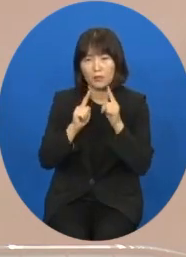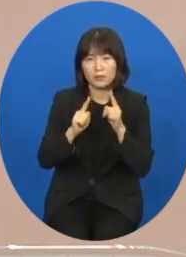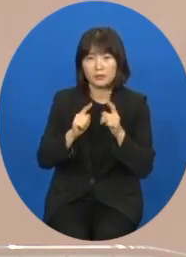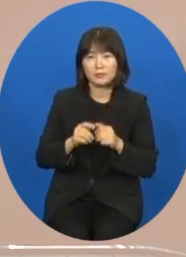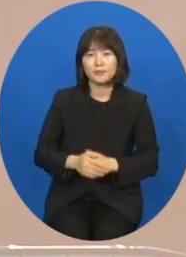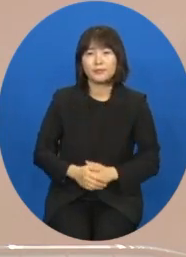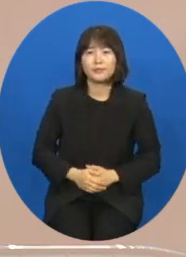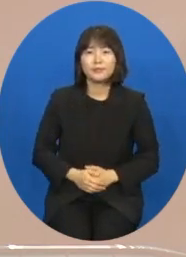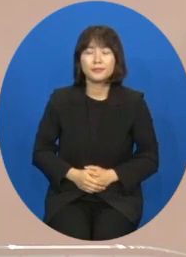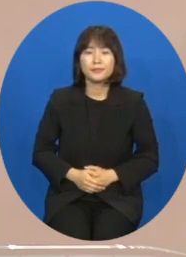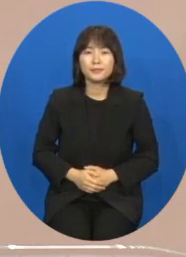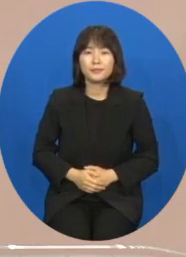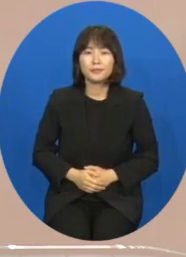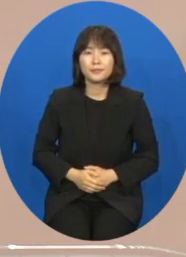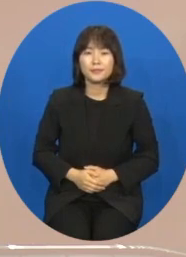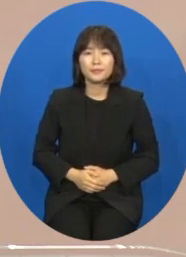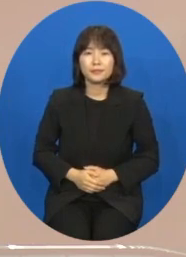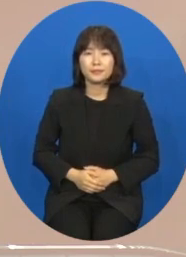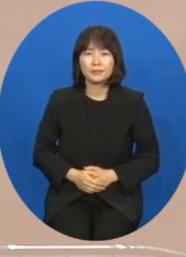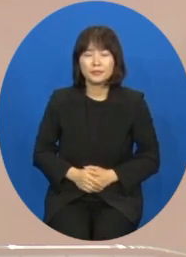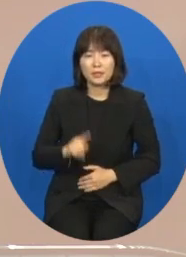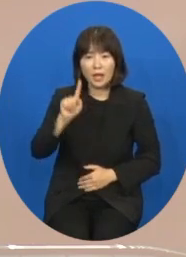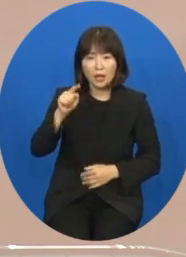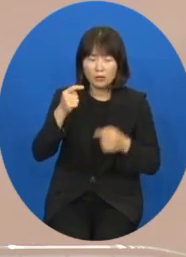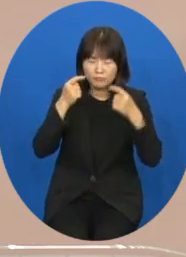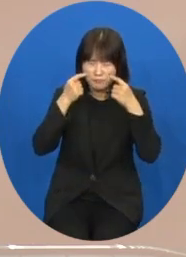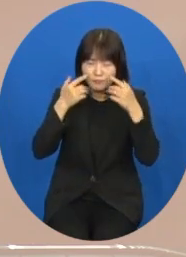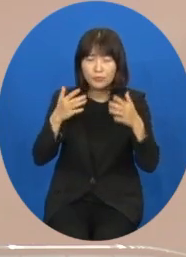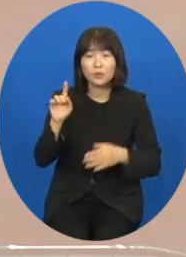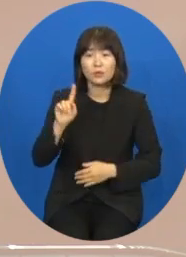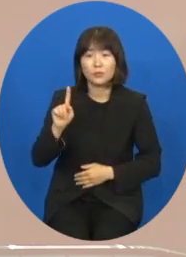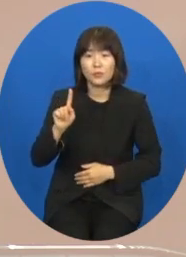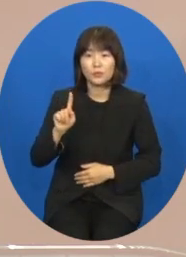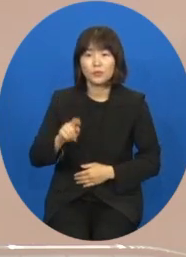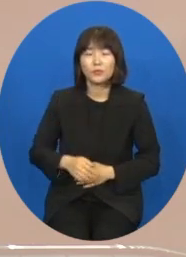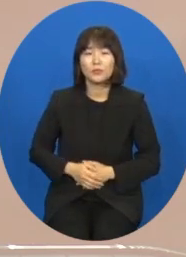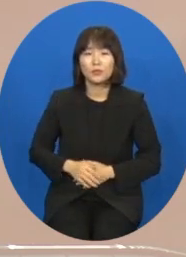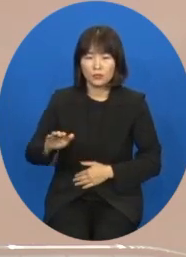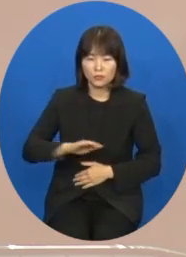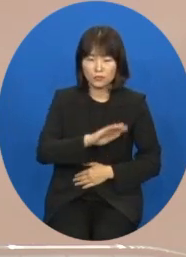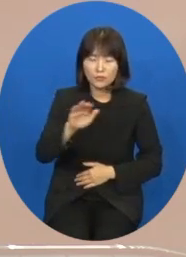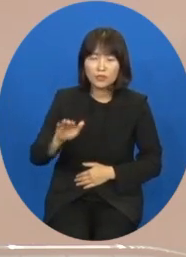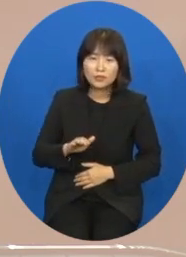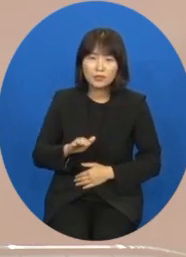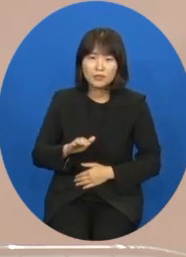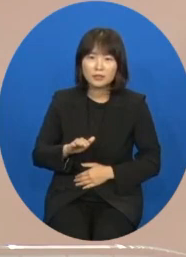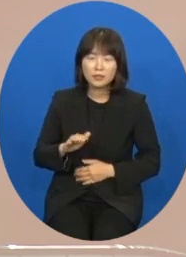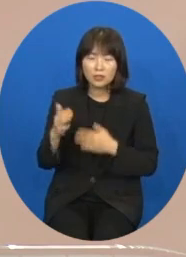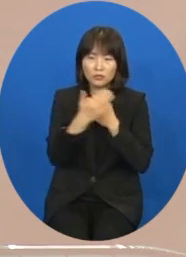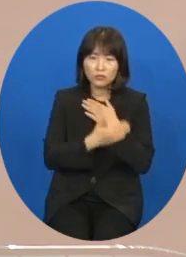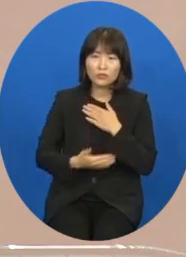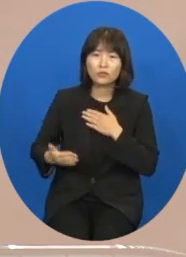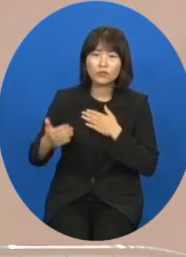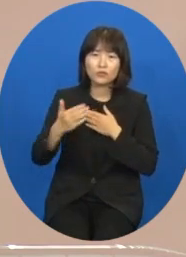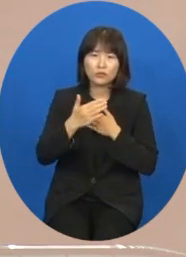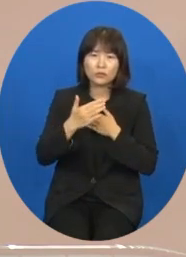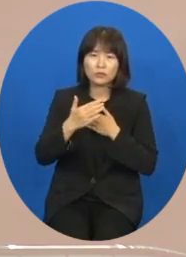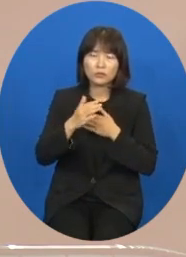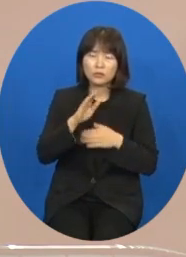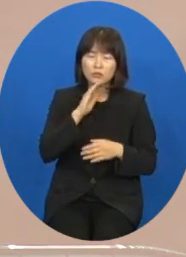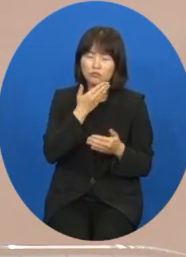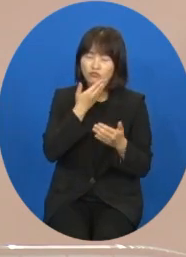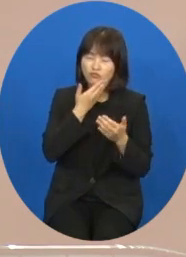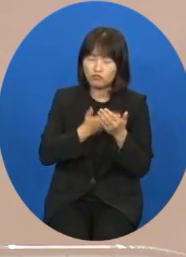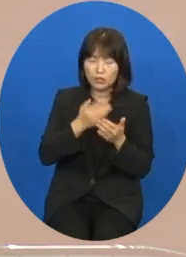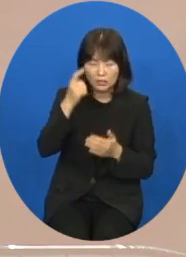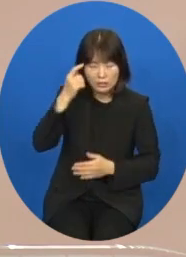거잖아요. 근데 한 가지 분명한 것은 우리가 육신을 너무 중요하게